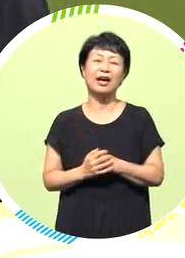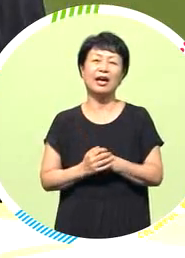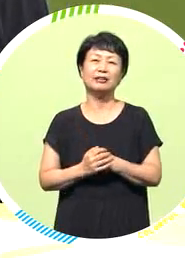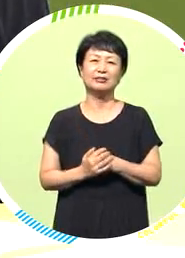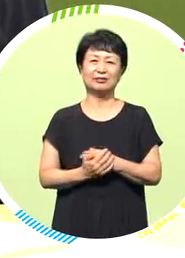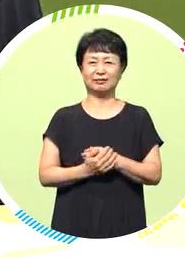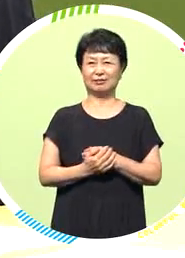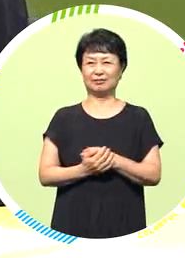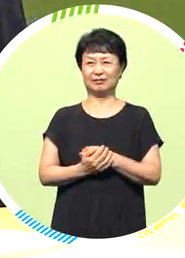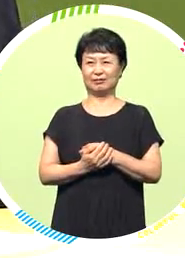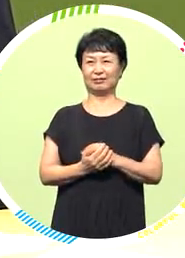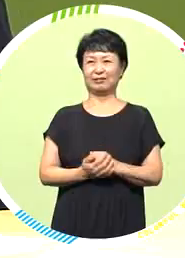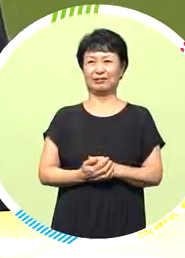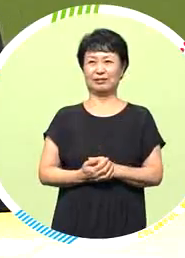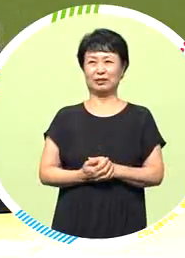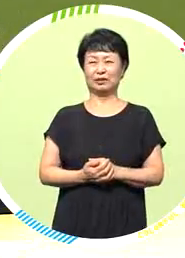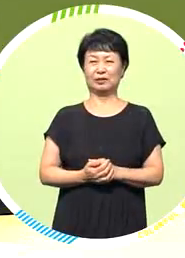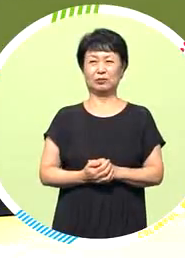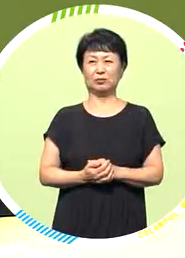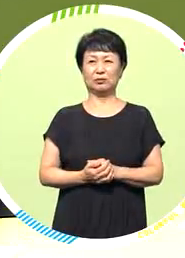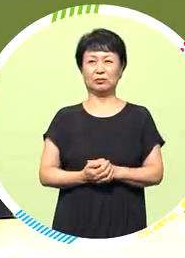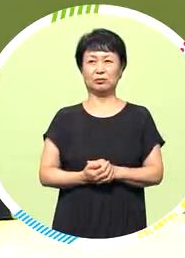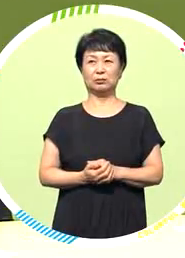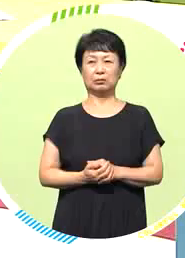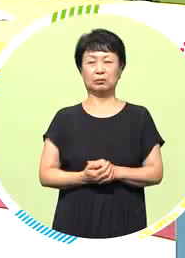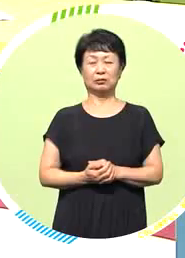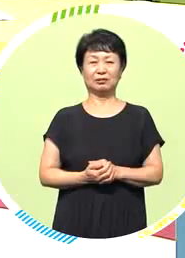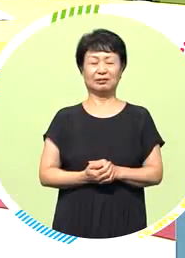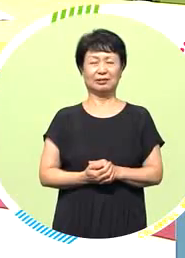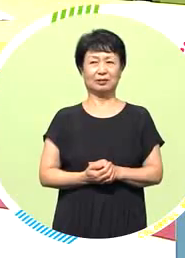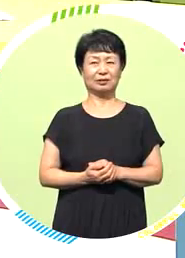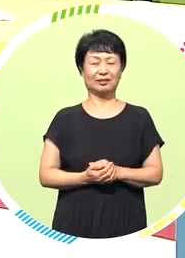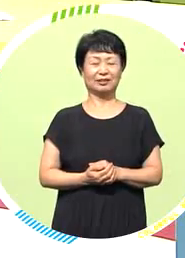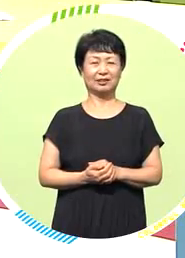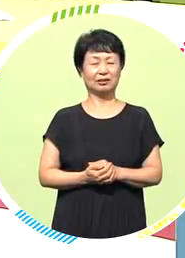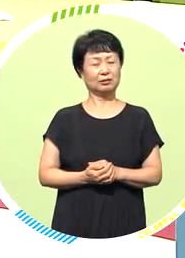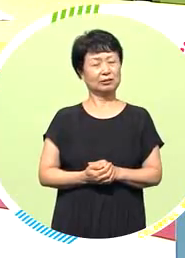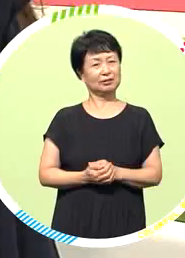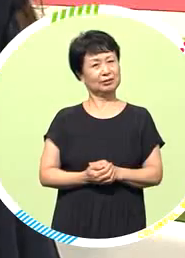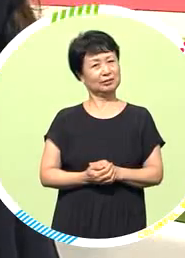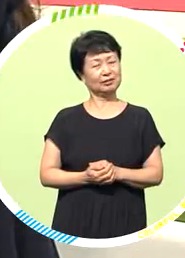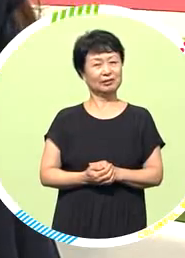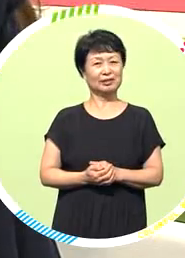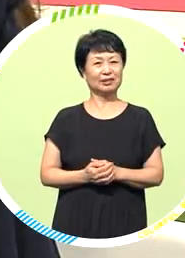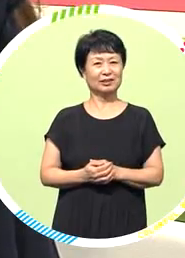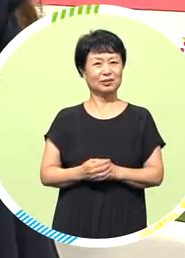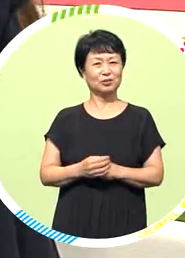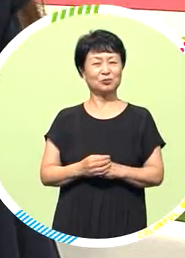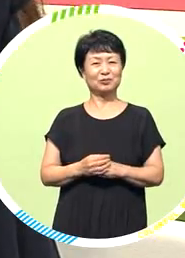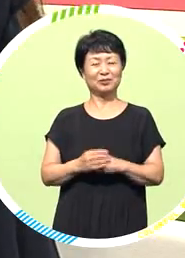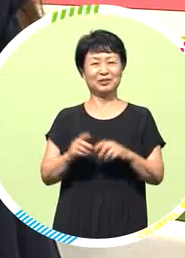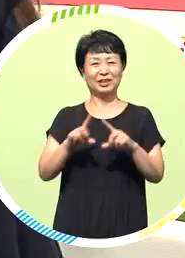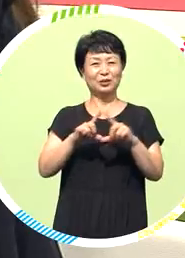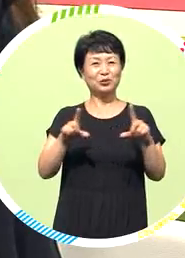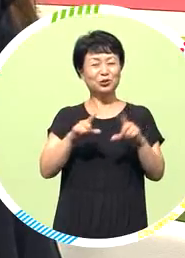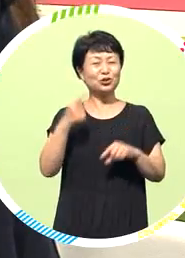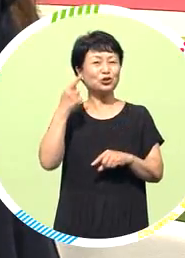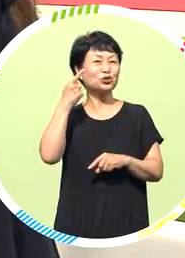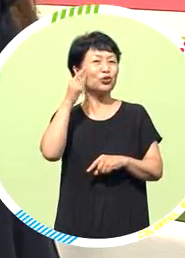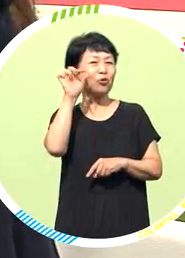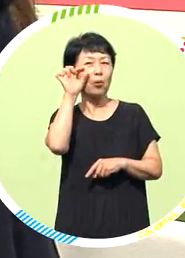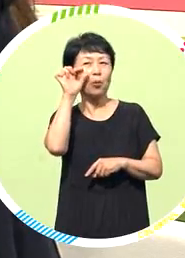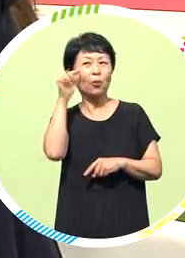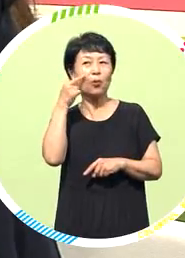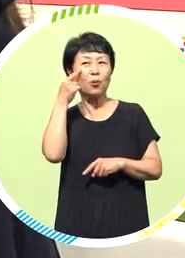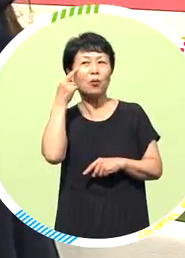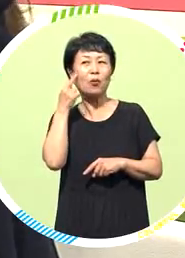本当に。ぜひぜひ。 じゃあこっちやったやった。じゃあこっち向いてもらっていいですか。 は い、 こう、ちょっと待ってな。一筆目がおかしくない。 おかし